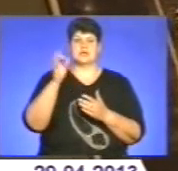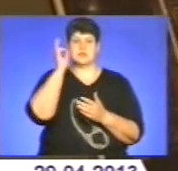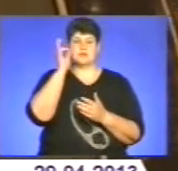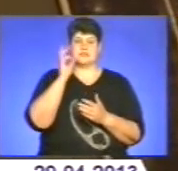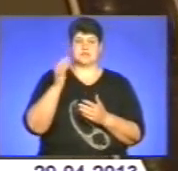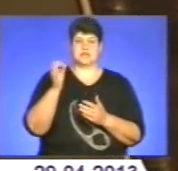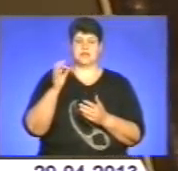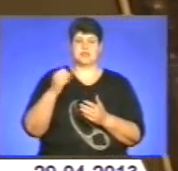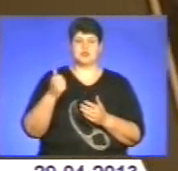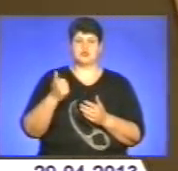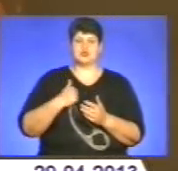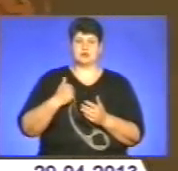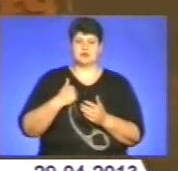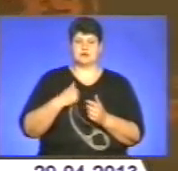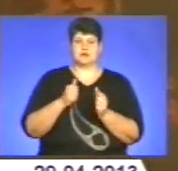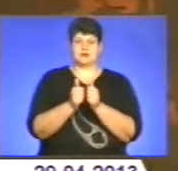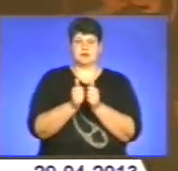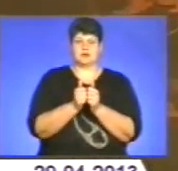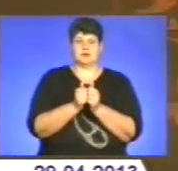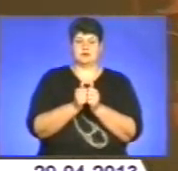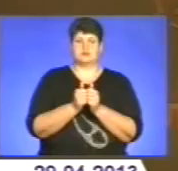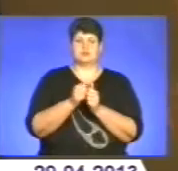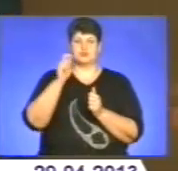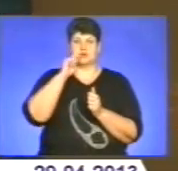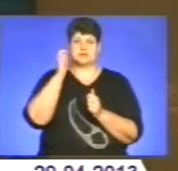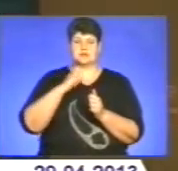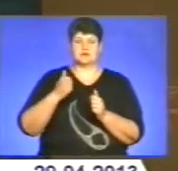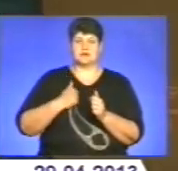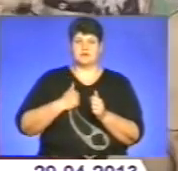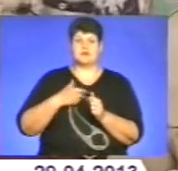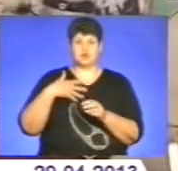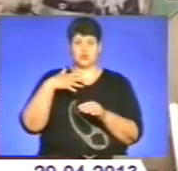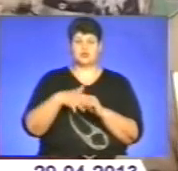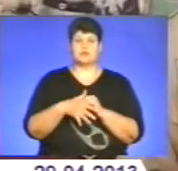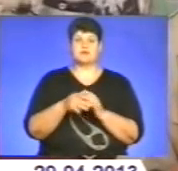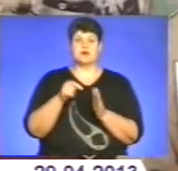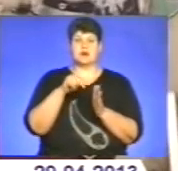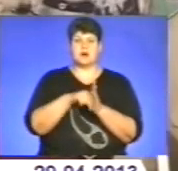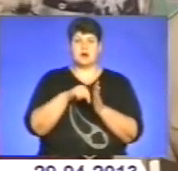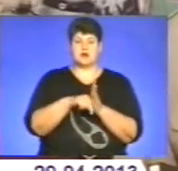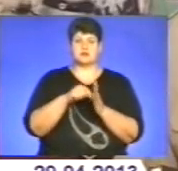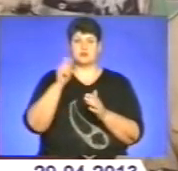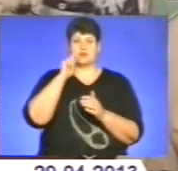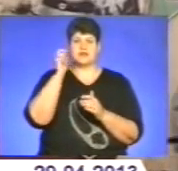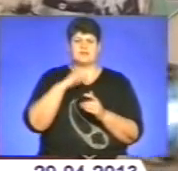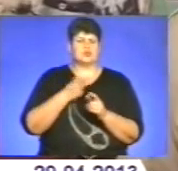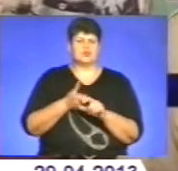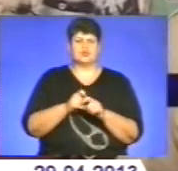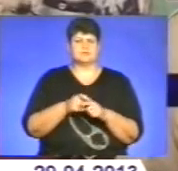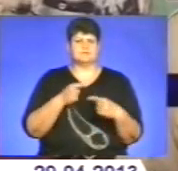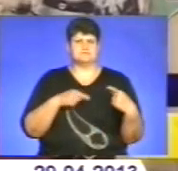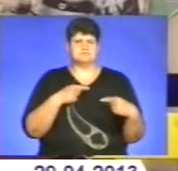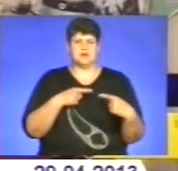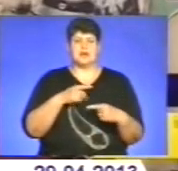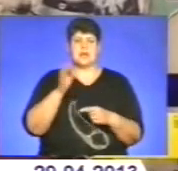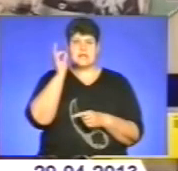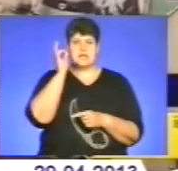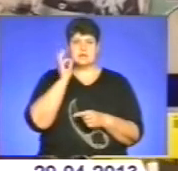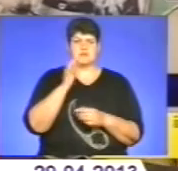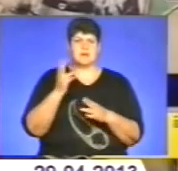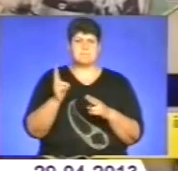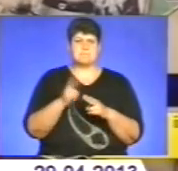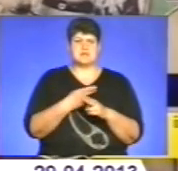пройшов війну з українськими вояками. Він зрозумів характер українців. Він дуже критикував тих німців, які без